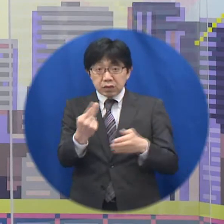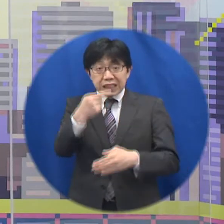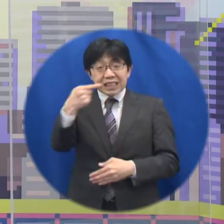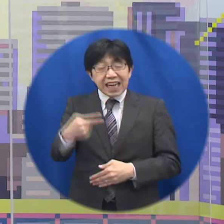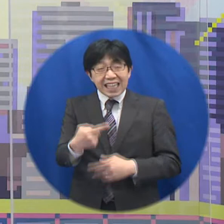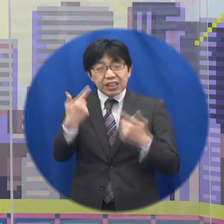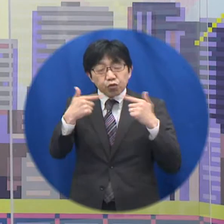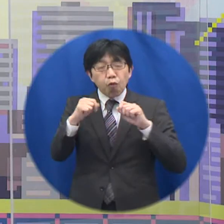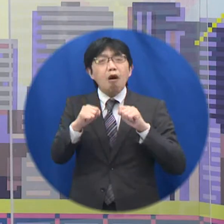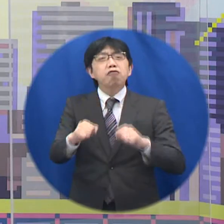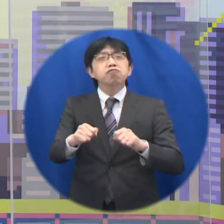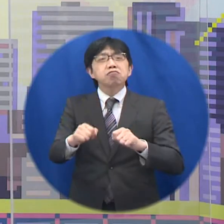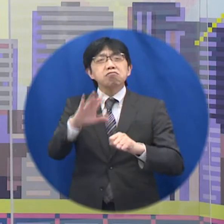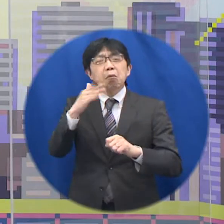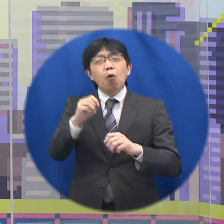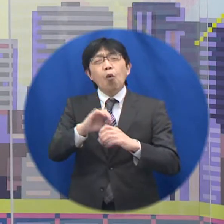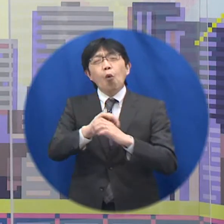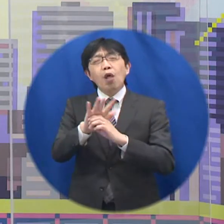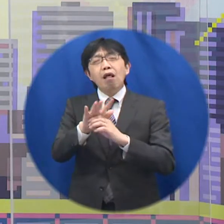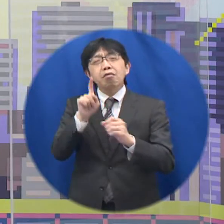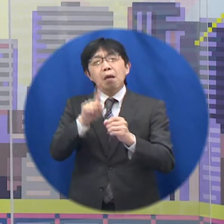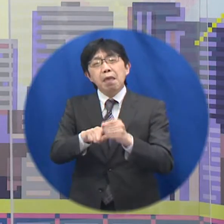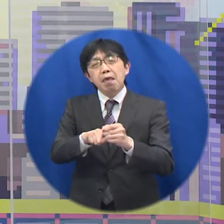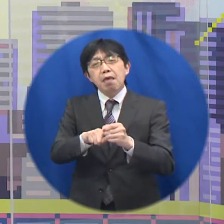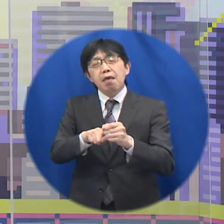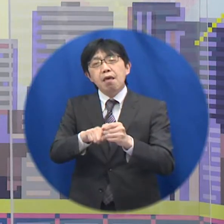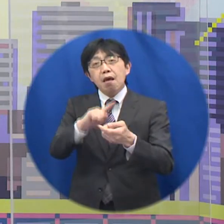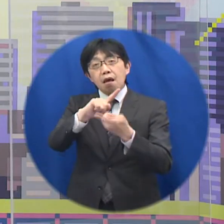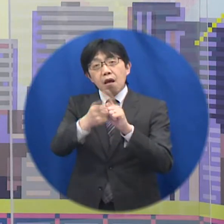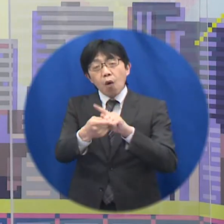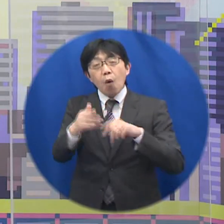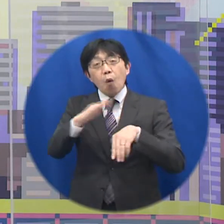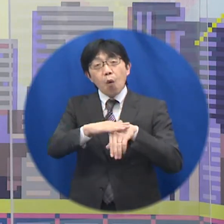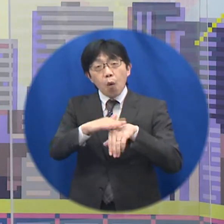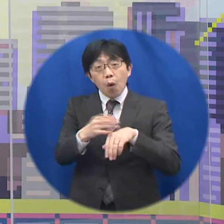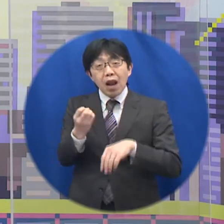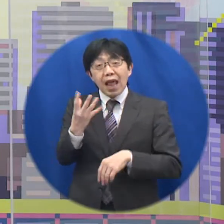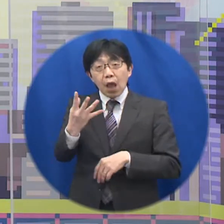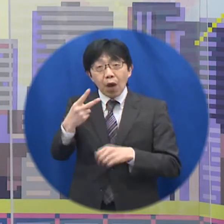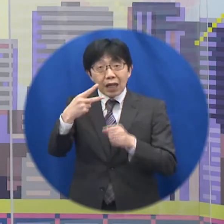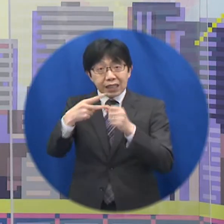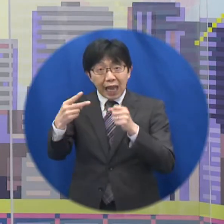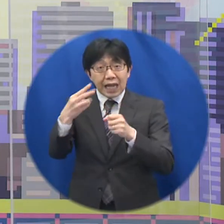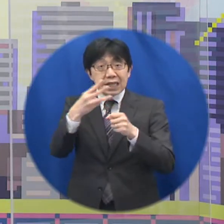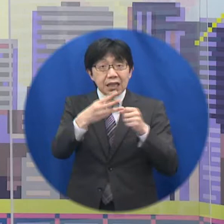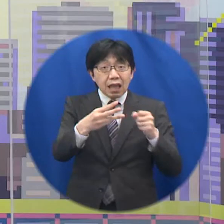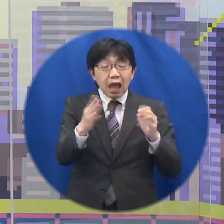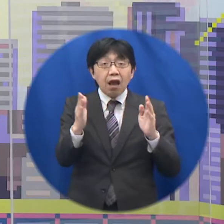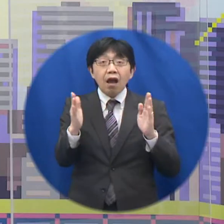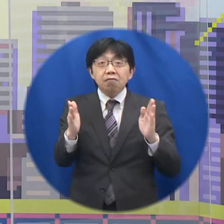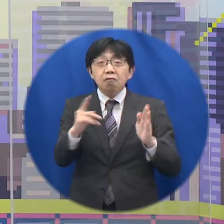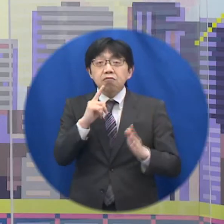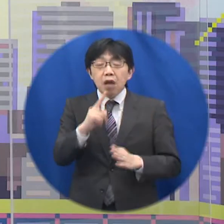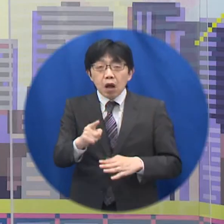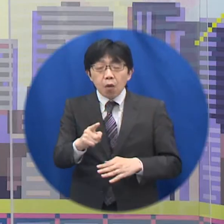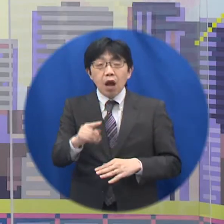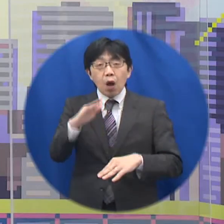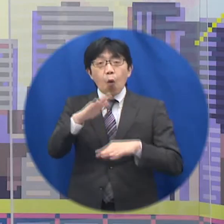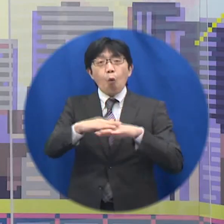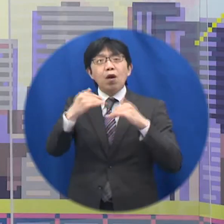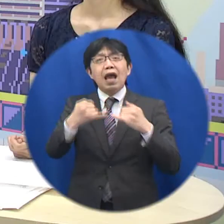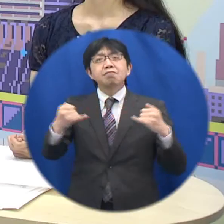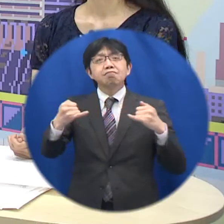たが、新型コロナウイルスの影響で令和2年度3年度はオンラインで開催いたしました